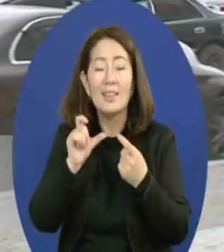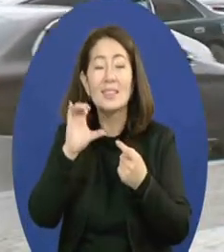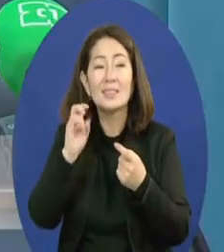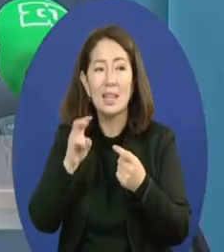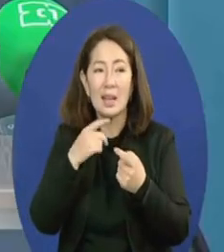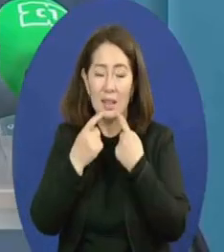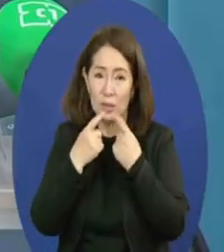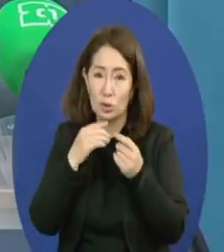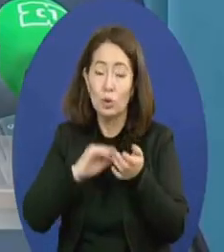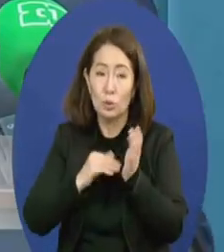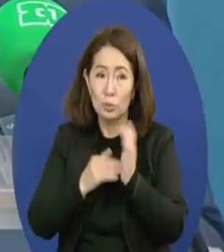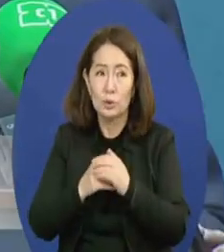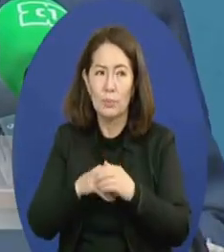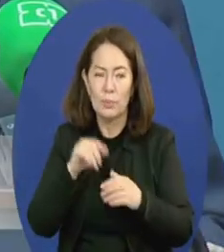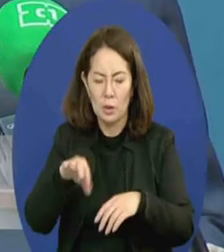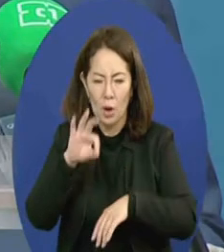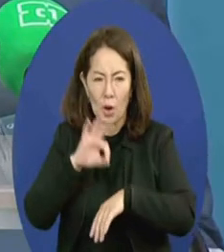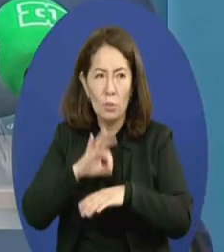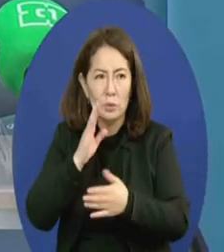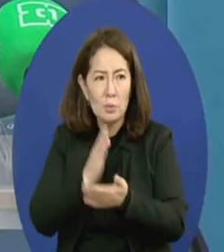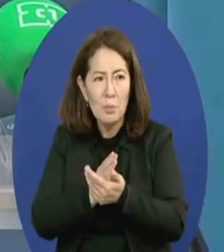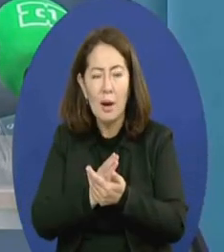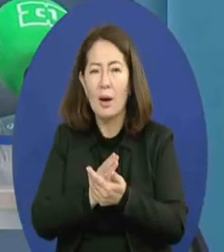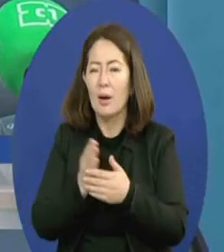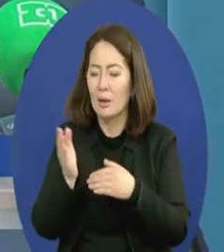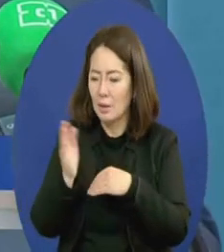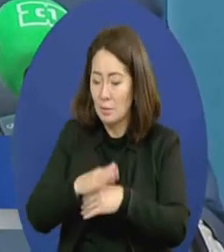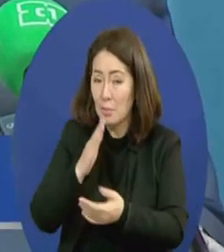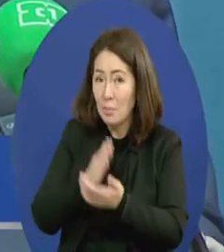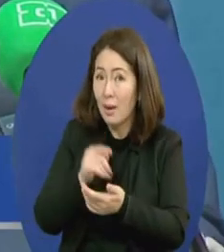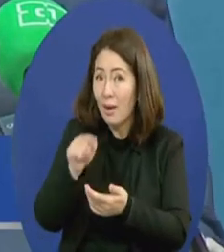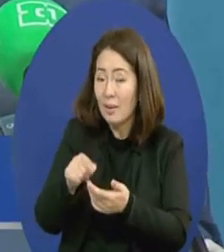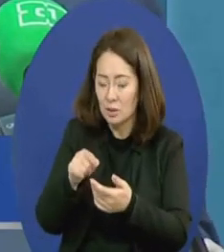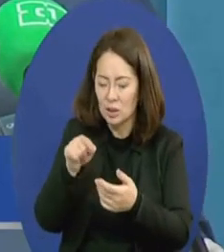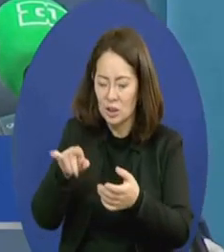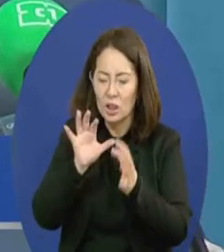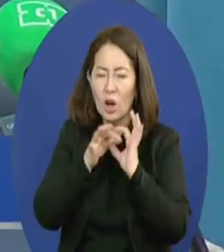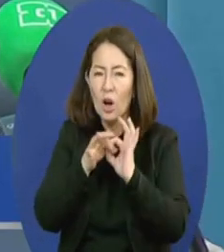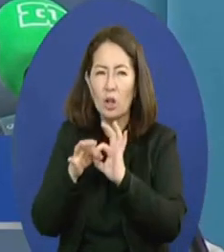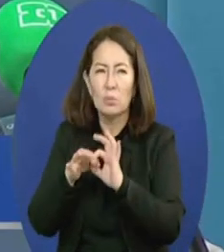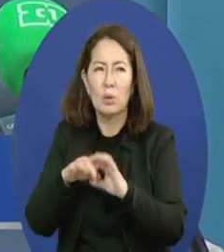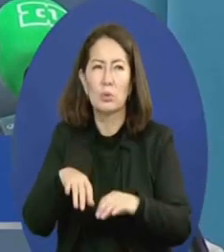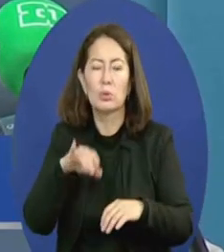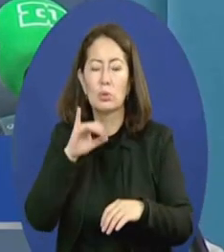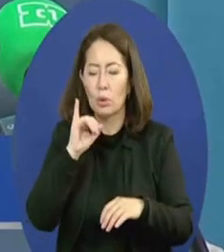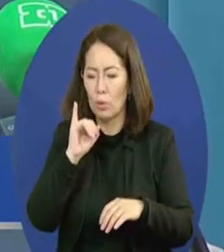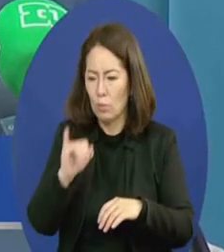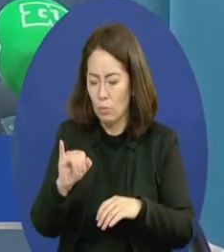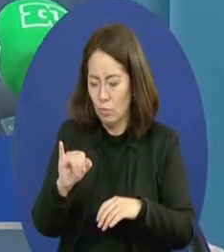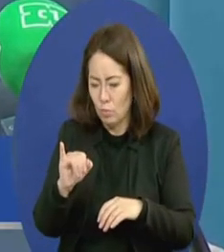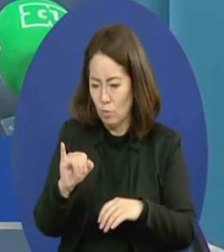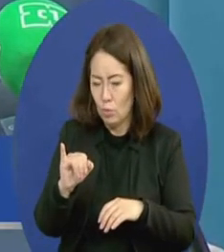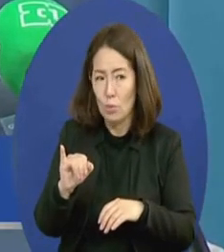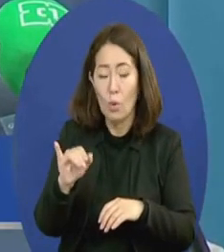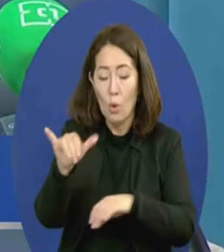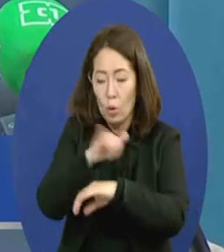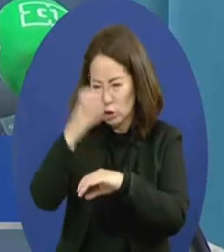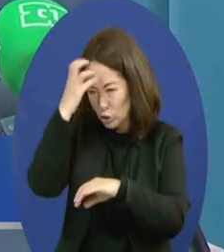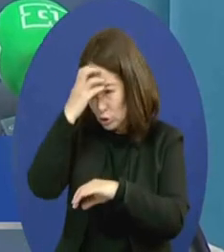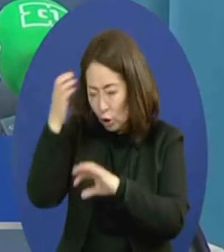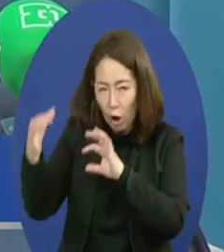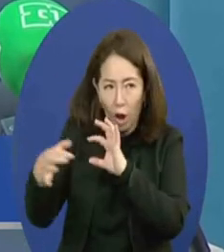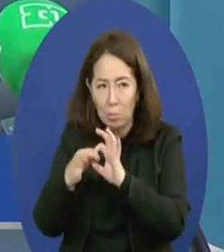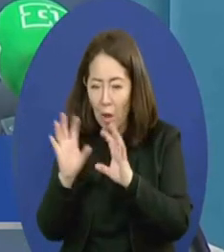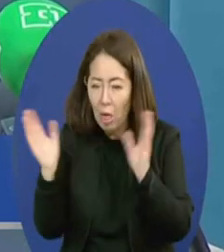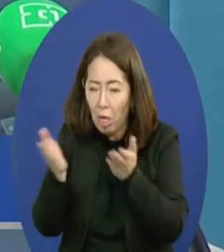төлөвлөжээ. Нөвчин зовлонтой нас баралт байгаа үед энийг дагуулсан муу улс төр гудамжинд хийж байгаа явдал нь улам